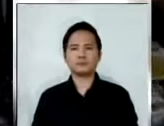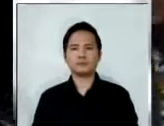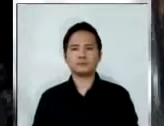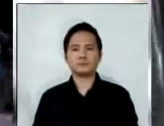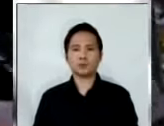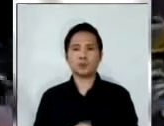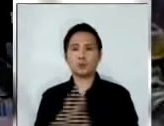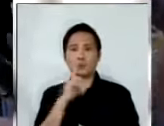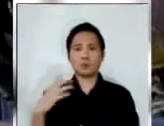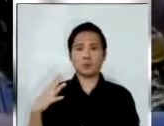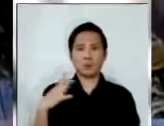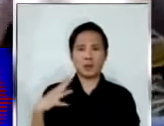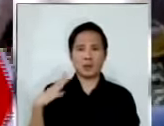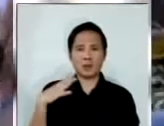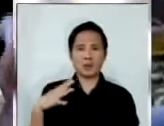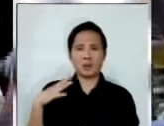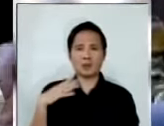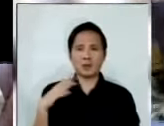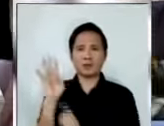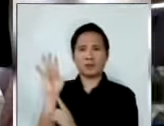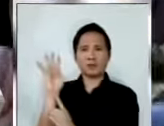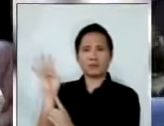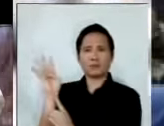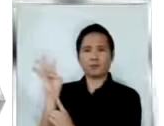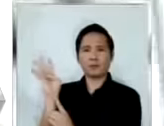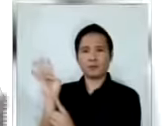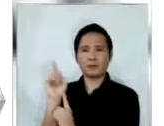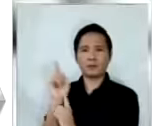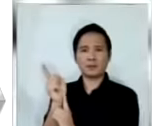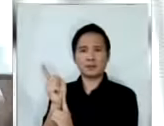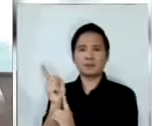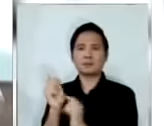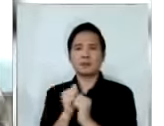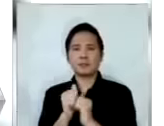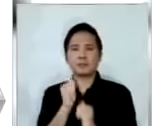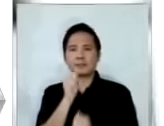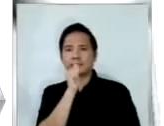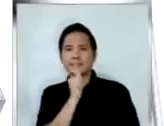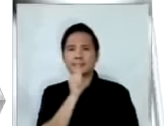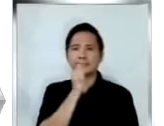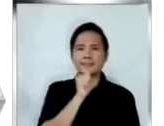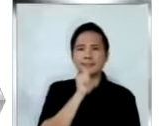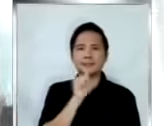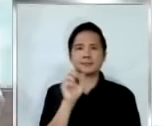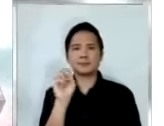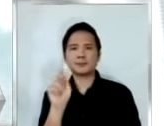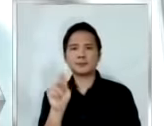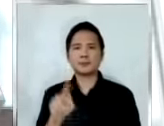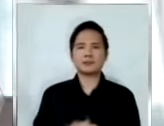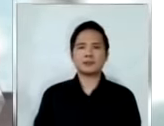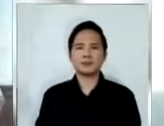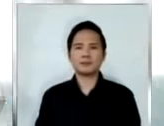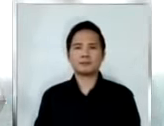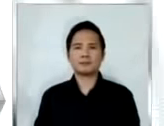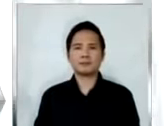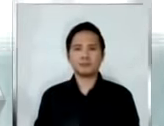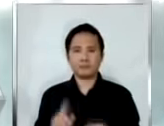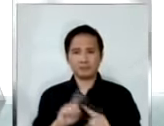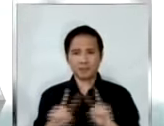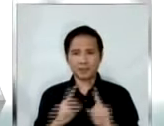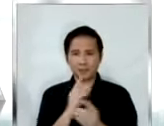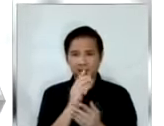ang hinintay ko. Adjust lang ng konti. Wala na po kasing pasahero gaano eh. Yung iba, lumipat na